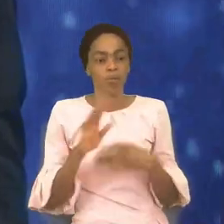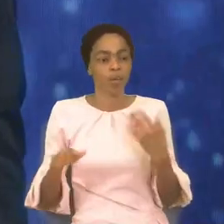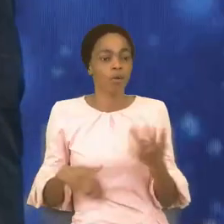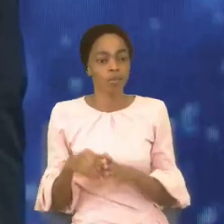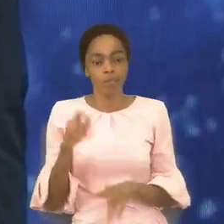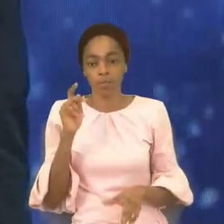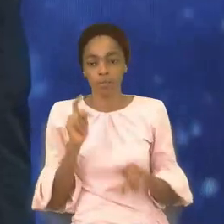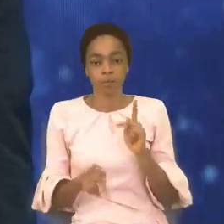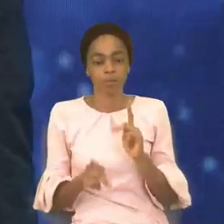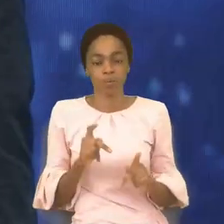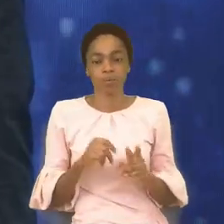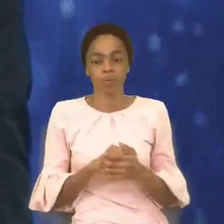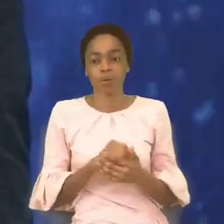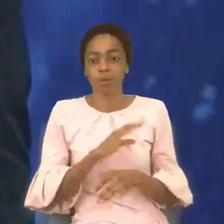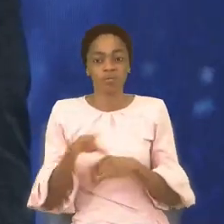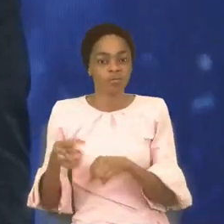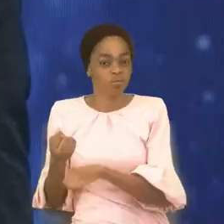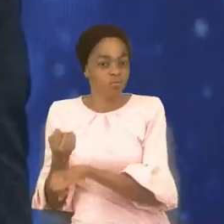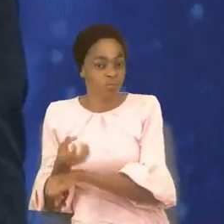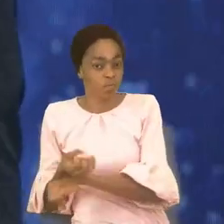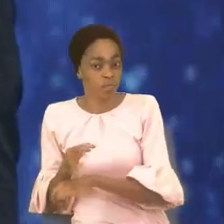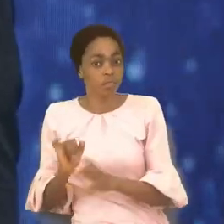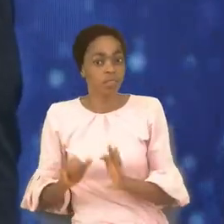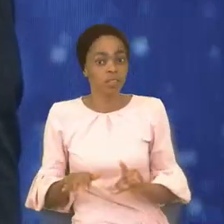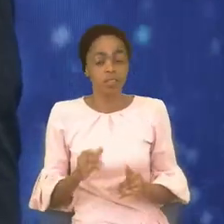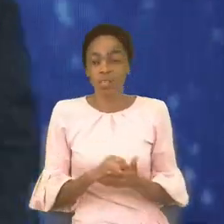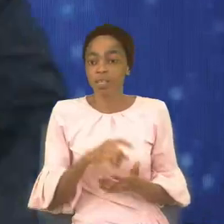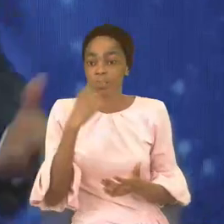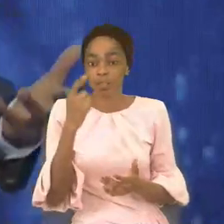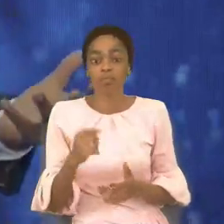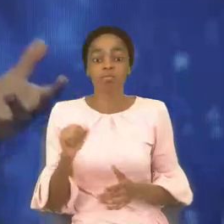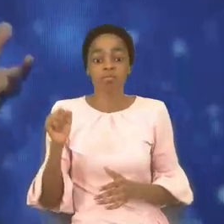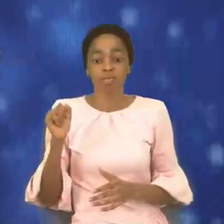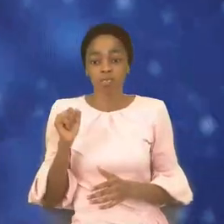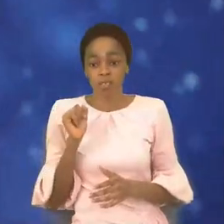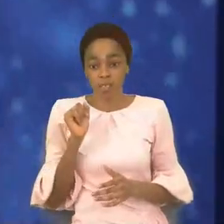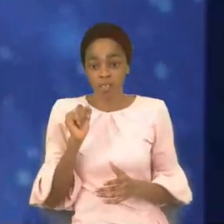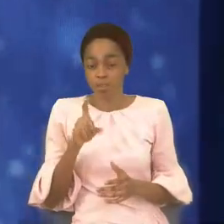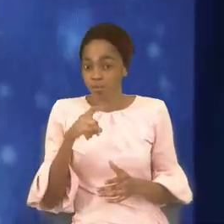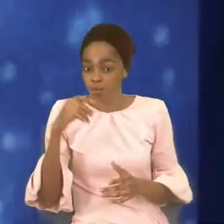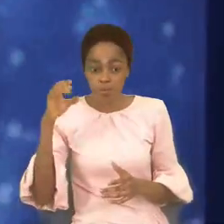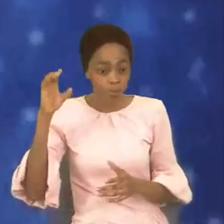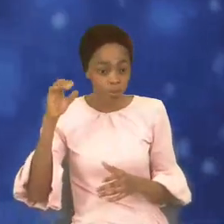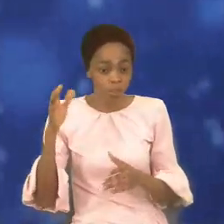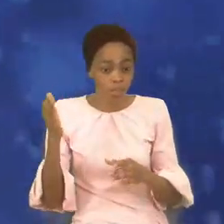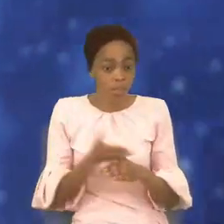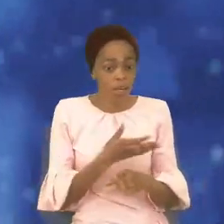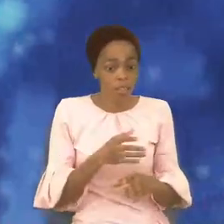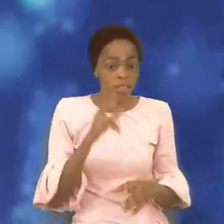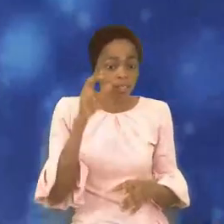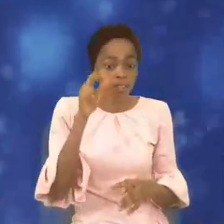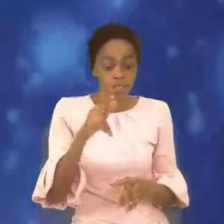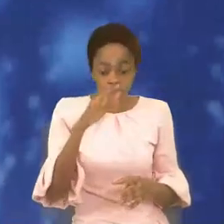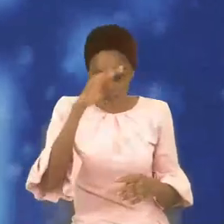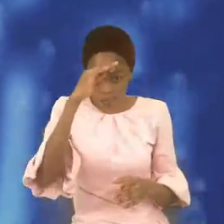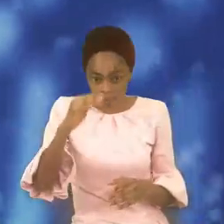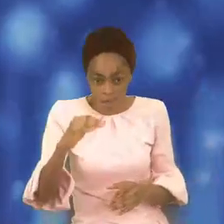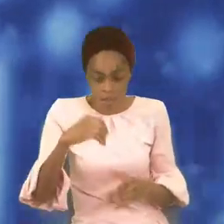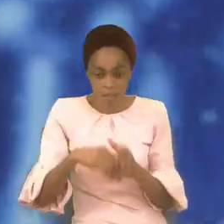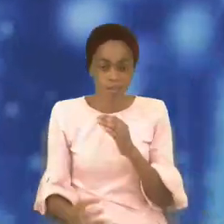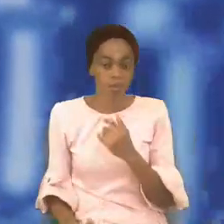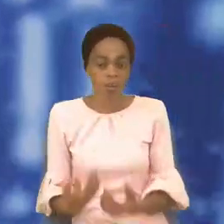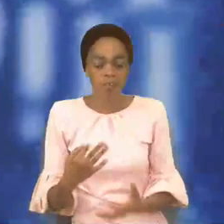Tous les peuples, ces conseillers qui ont dit, oui, tu as jeté trois hommes dans la fournaise, maintenant ils